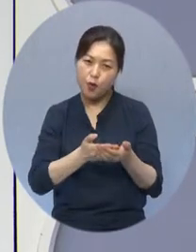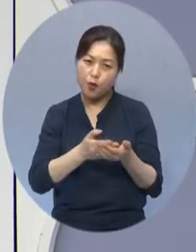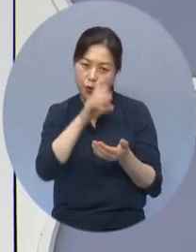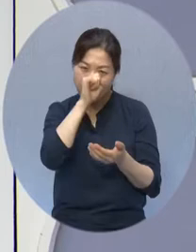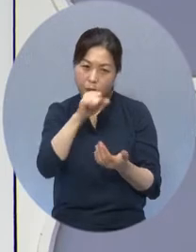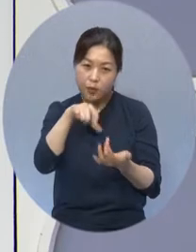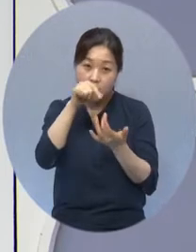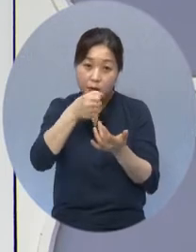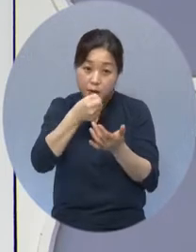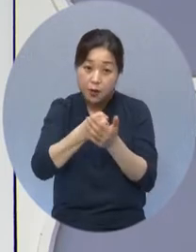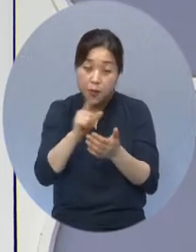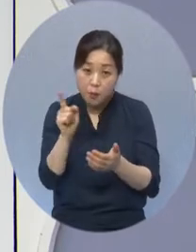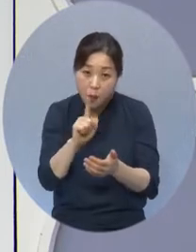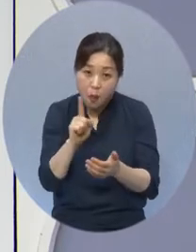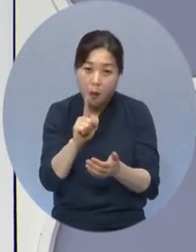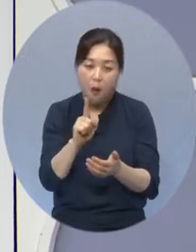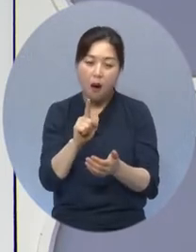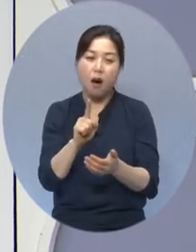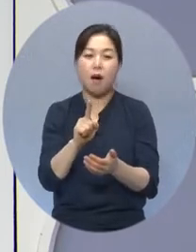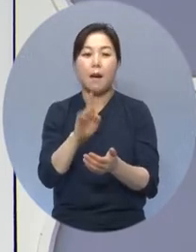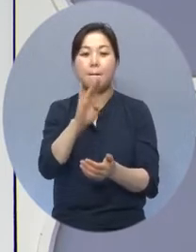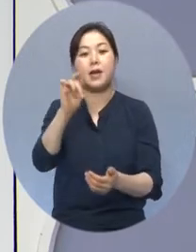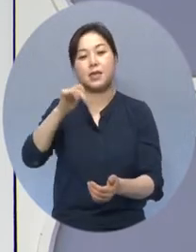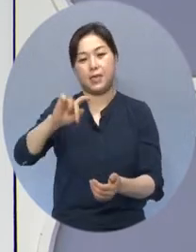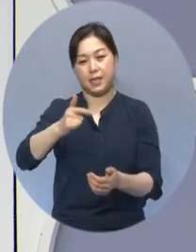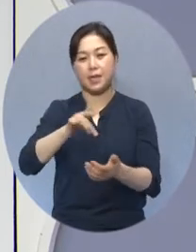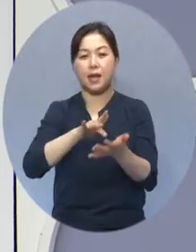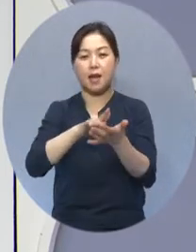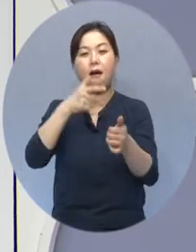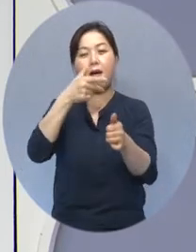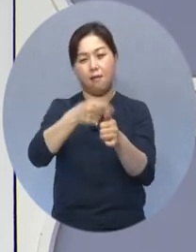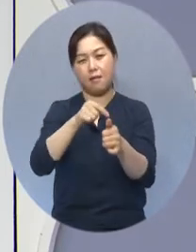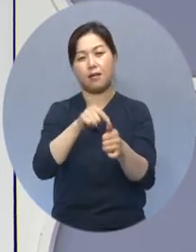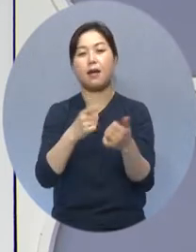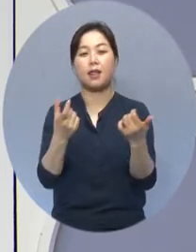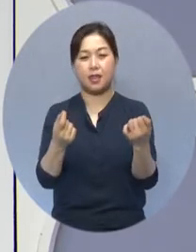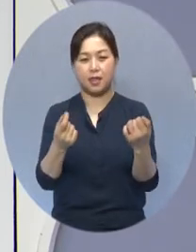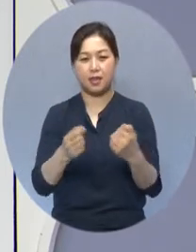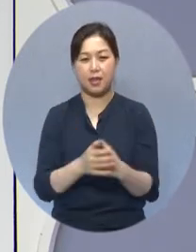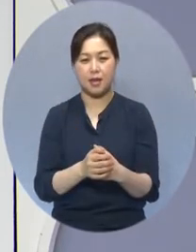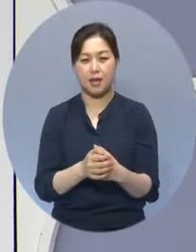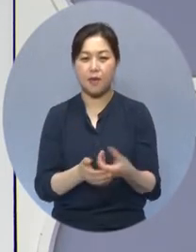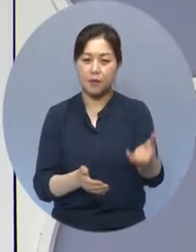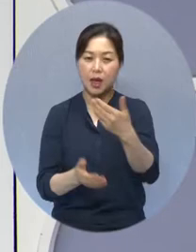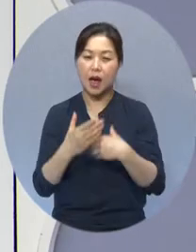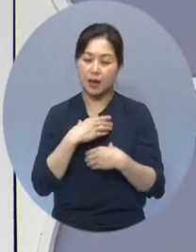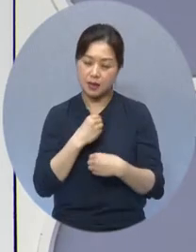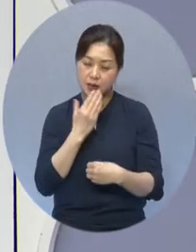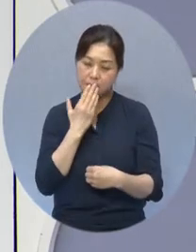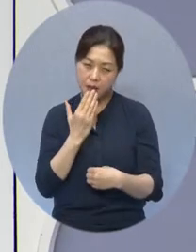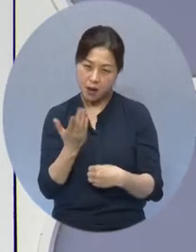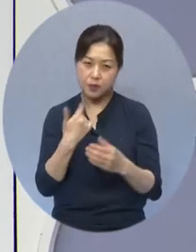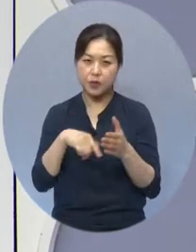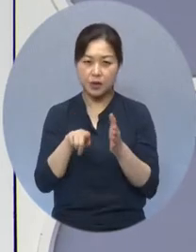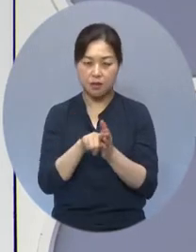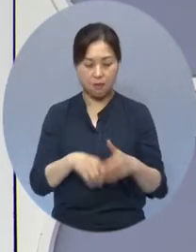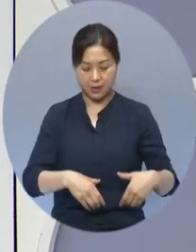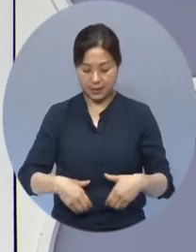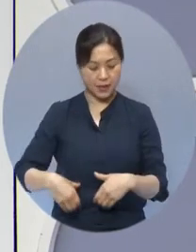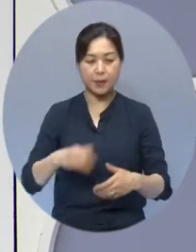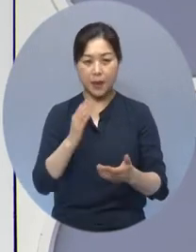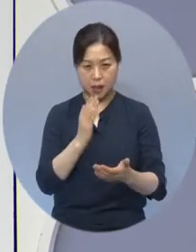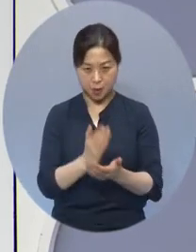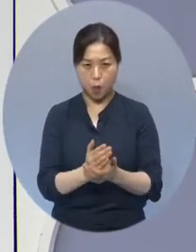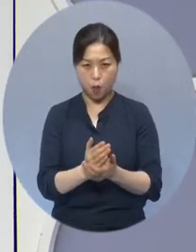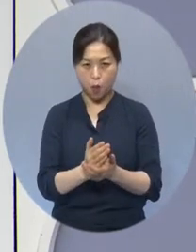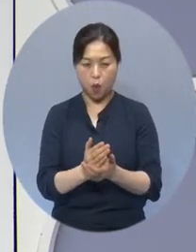우리 모두가 안전해지고 하루빨리 일상을 되찾을 수 있도록 주저하지 마시고 접종에 동참해 주셨으면